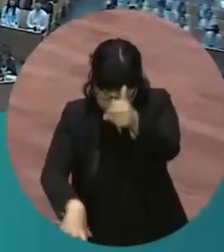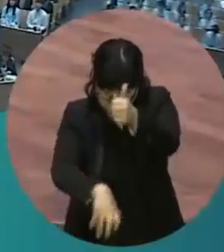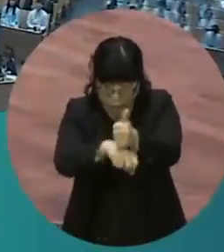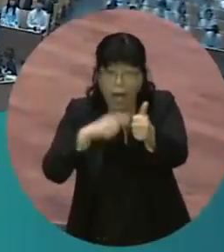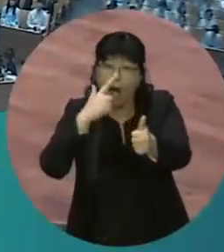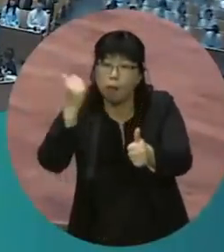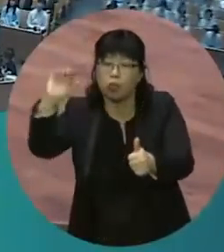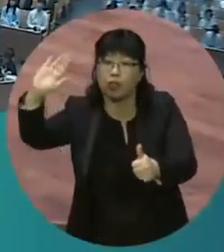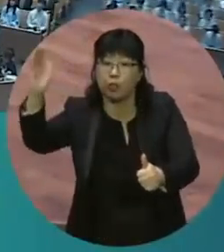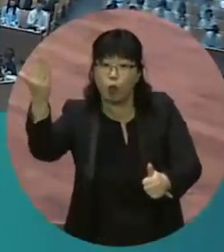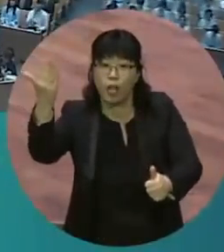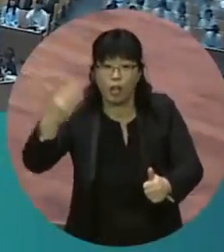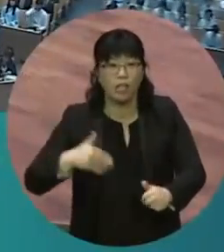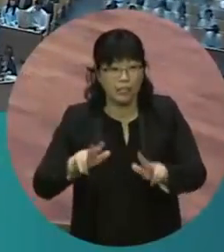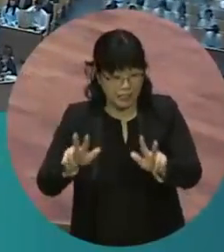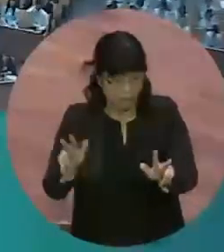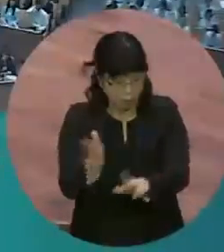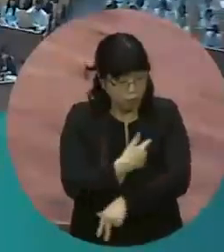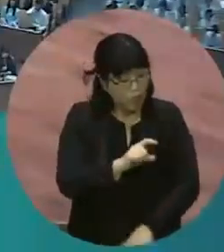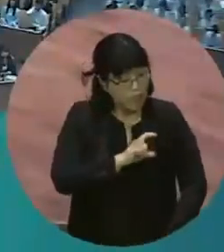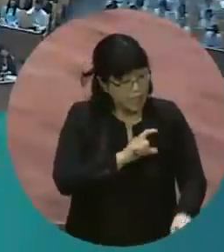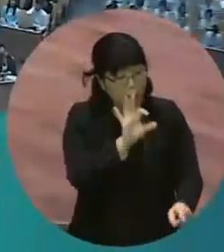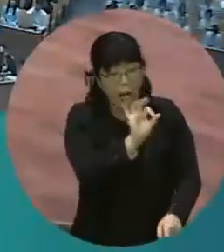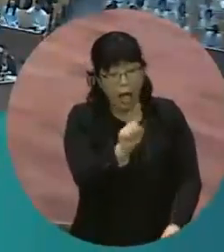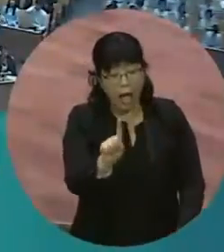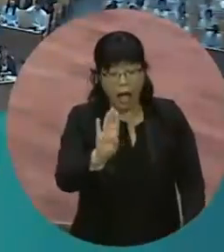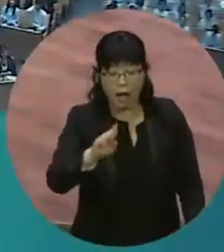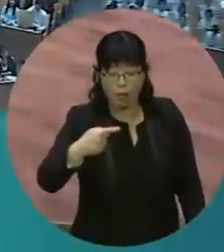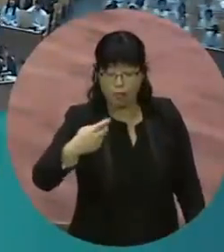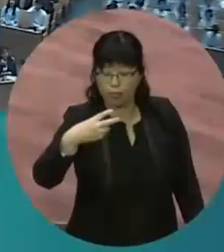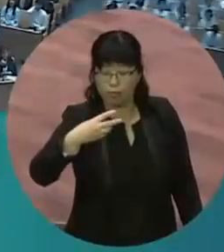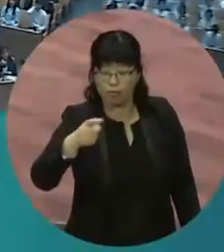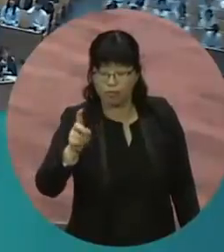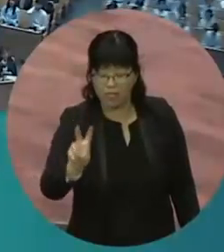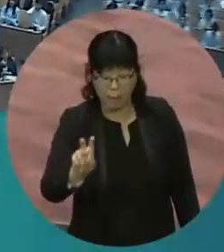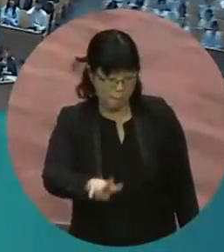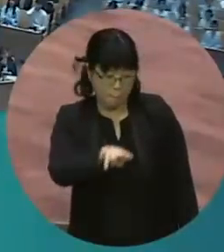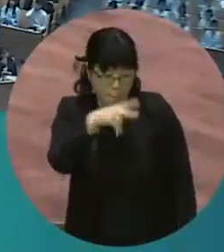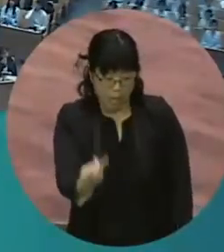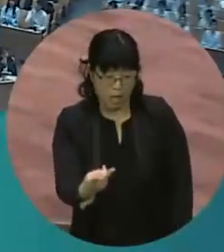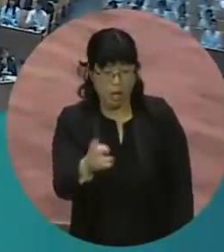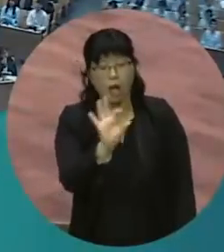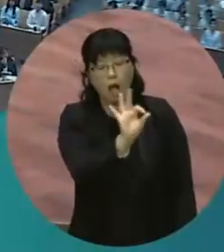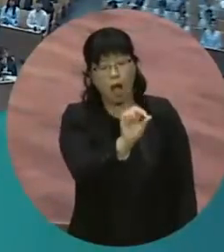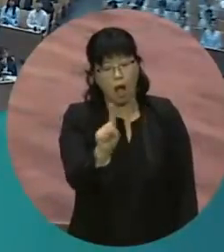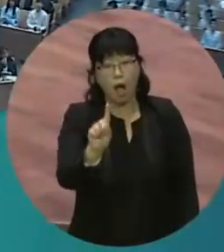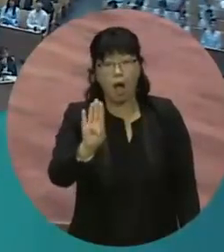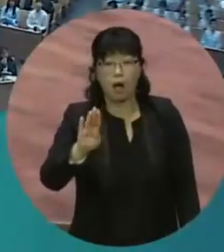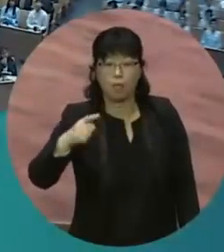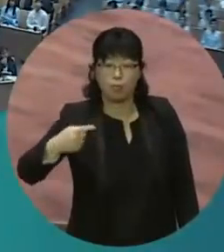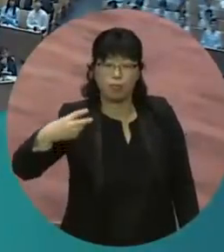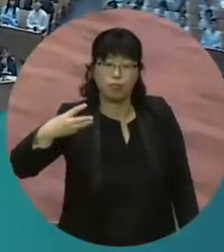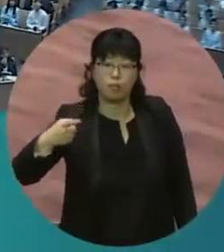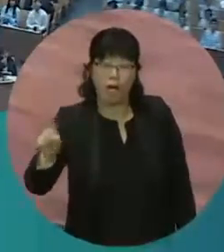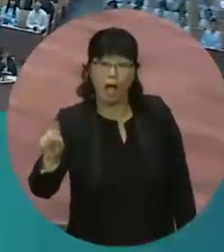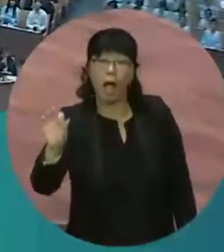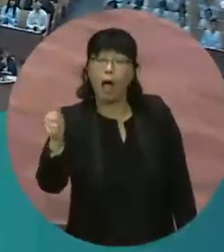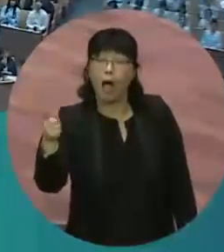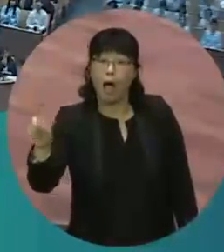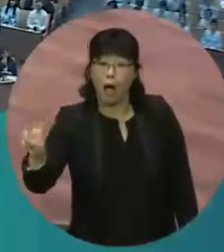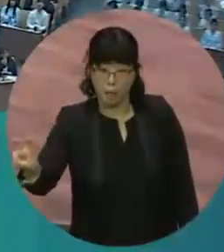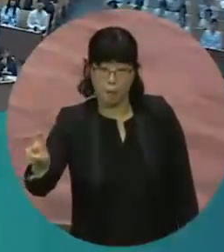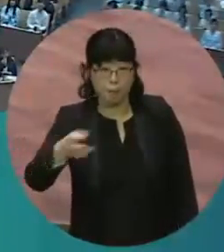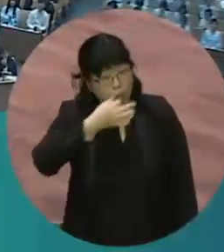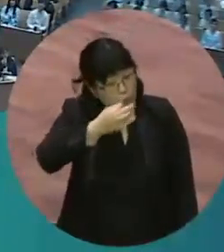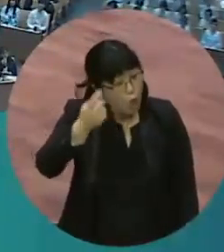이제후로는 너 이름을 아브라함이라 하지 아니하고 아브라함이라 하리니 이는 내가 너를 여러 민족의 아버지가 되게 하려